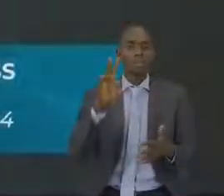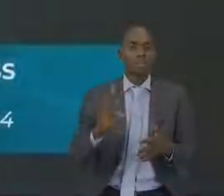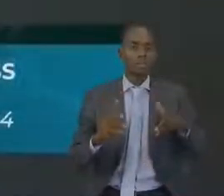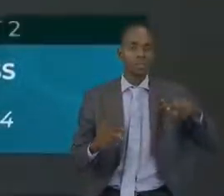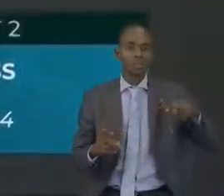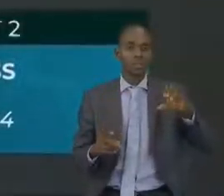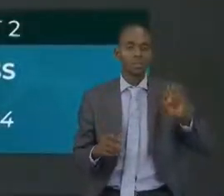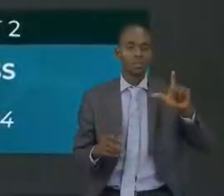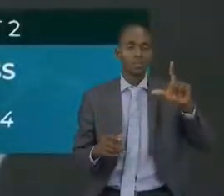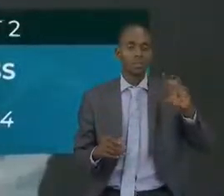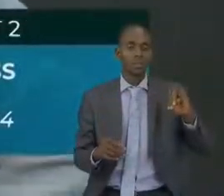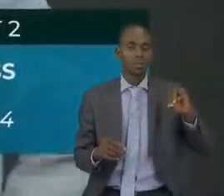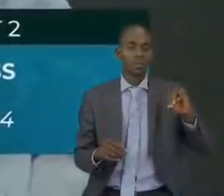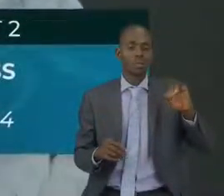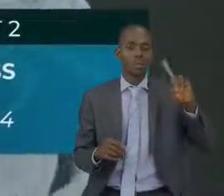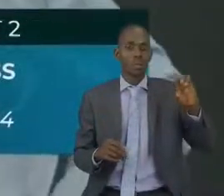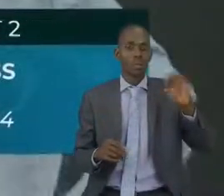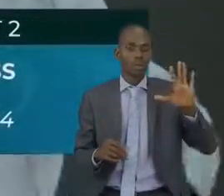Psaume 105.